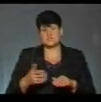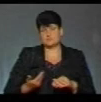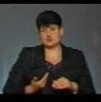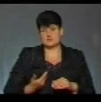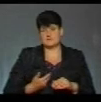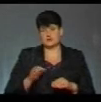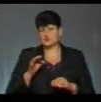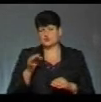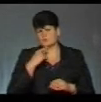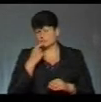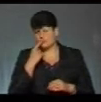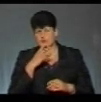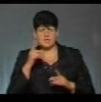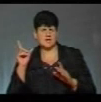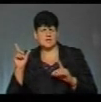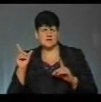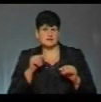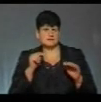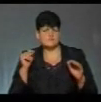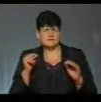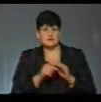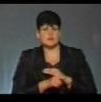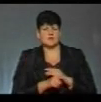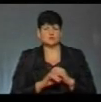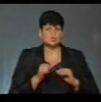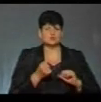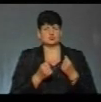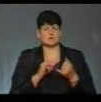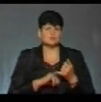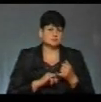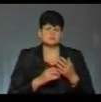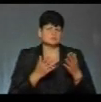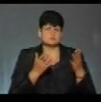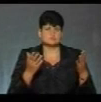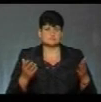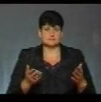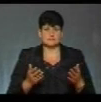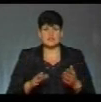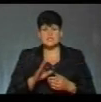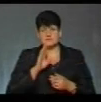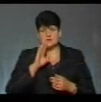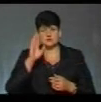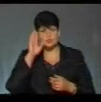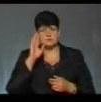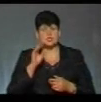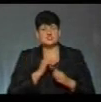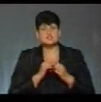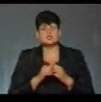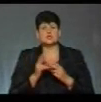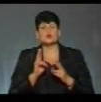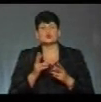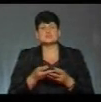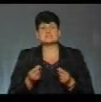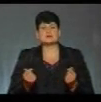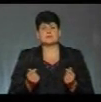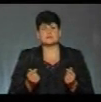кажуть, і їдуть там до свого товариша, друга чи коханого. От дівчата чи хлопці частіше зникають?